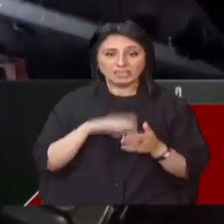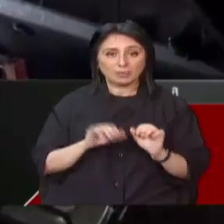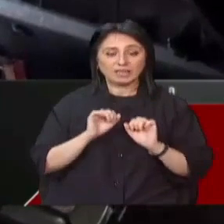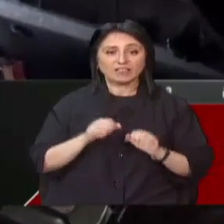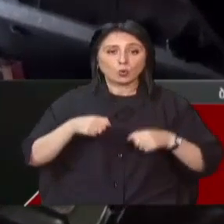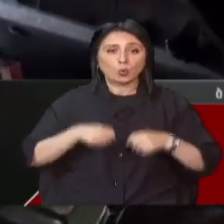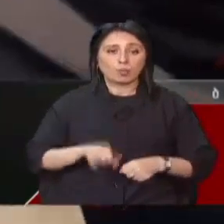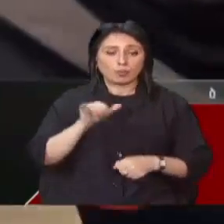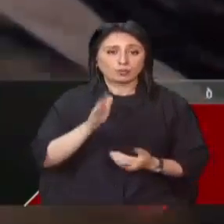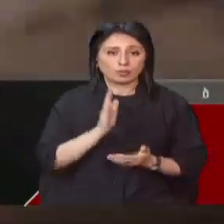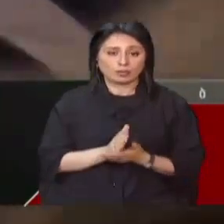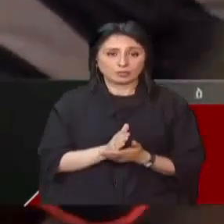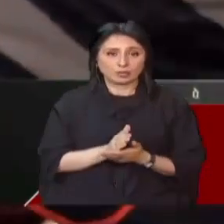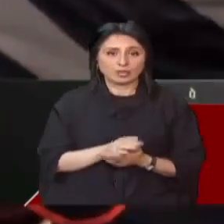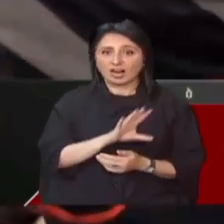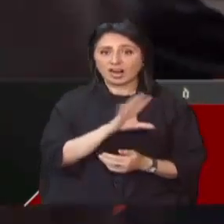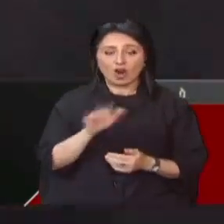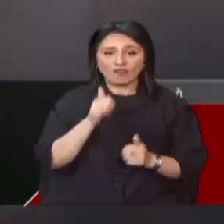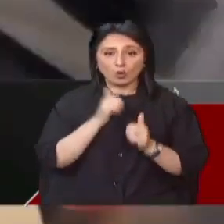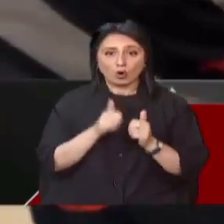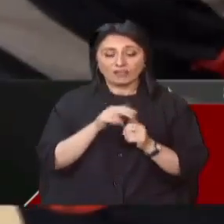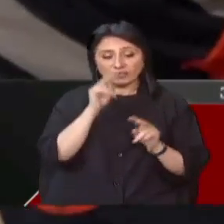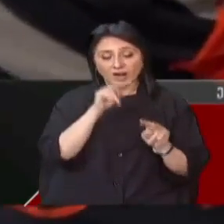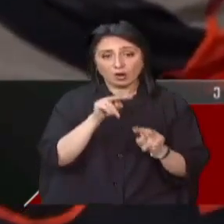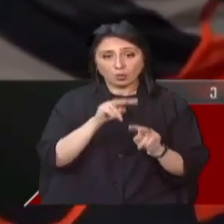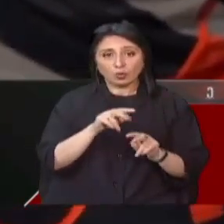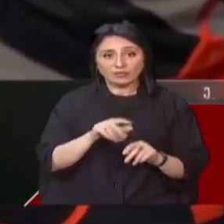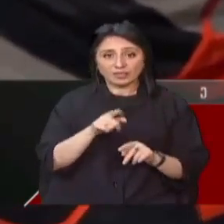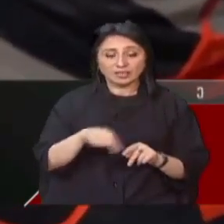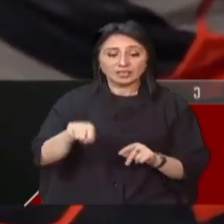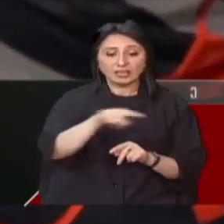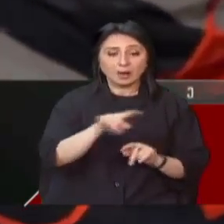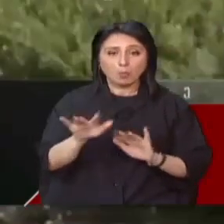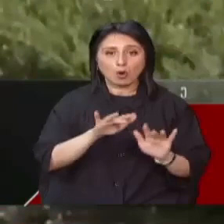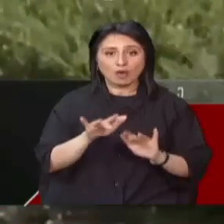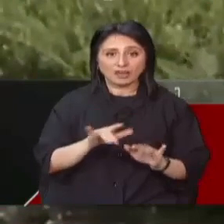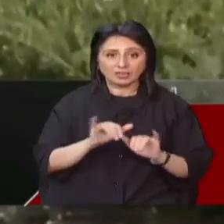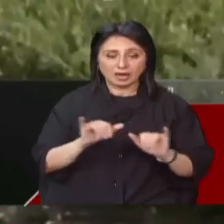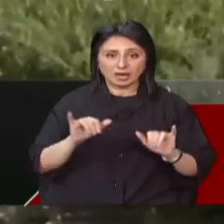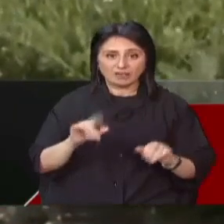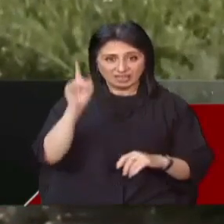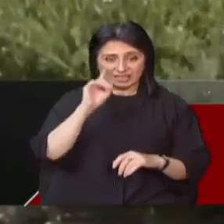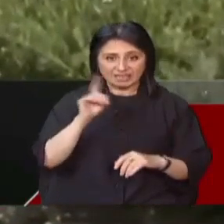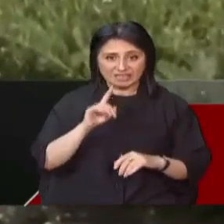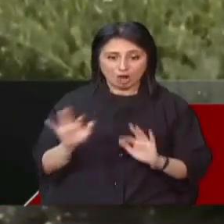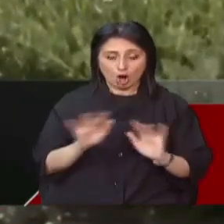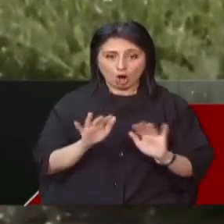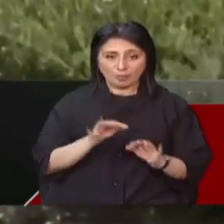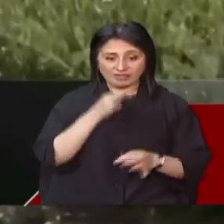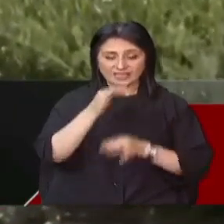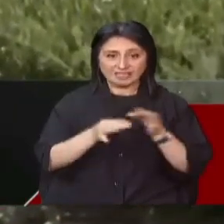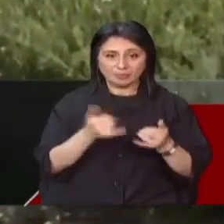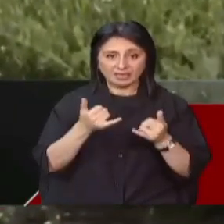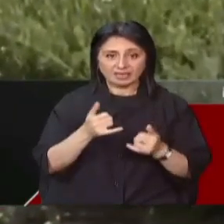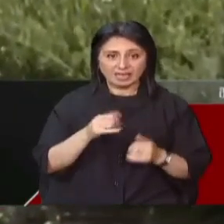დაცვის უფლება გააჩნია და ისინი ყურადღებით აპირებენ დასავლეთ სანაპიროზე მოვლენების განვითარებას. ისრაელის ოპერაციის საპასუხოდ